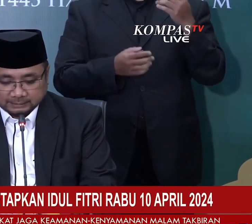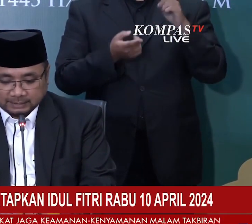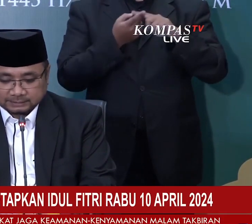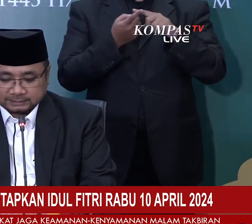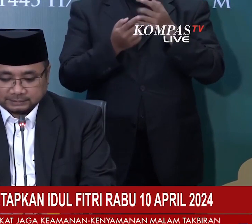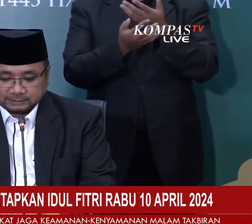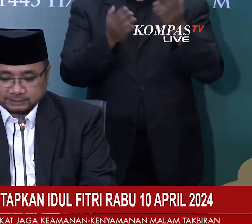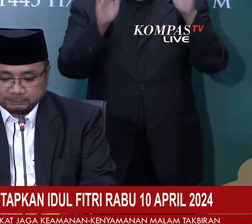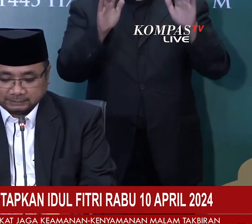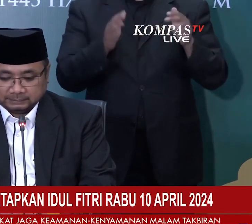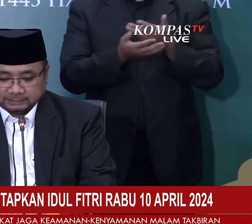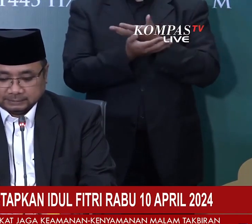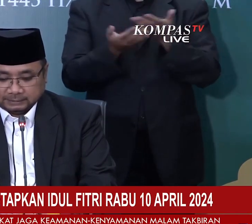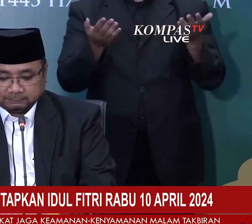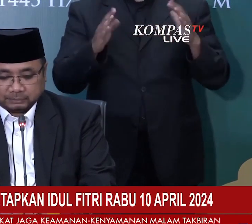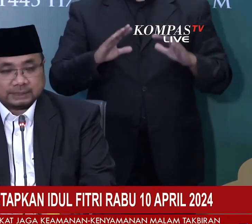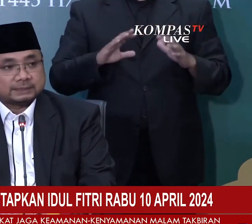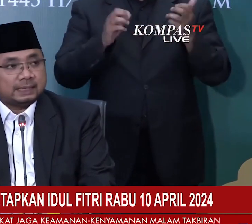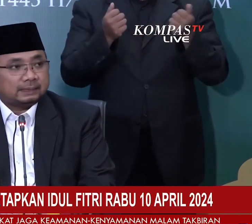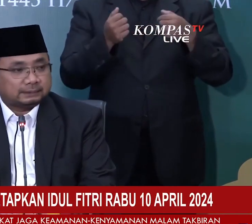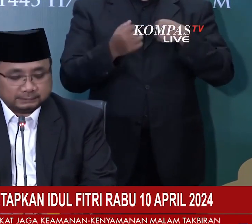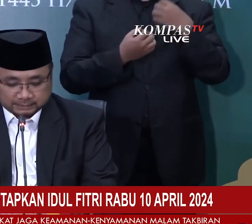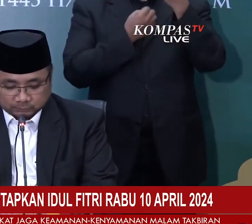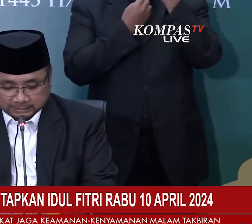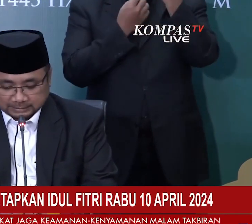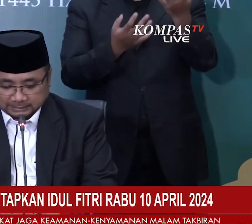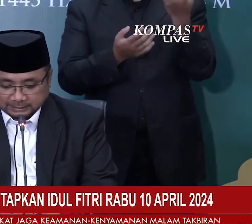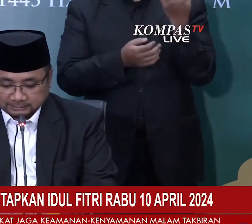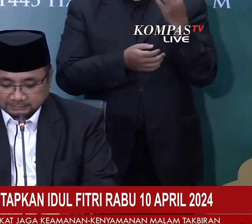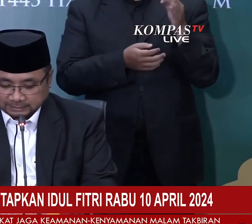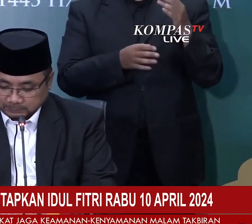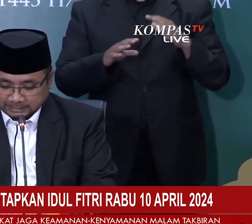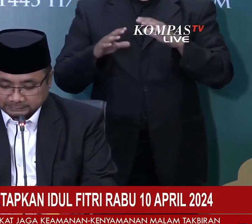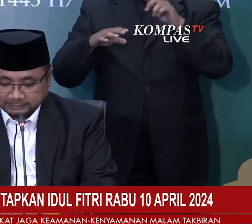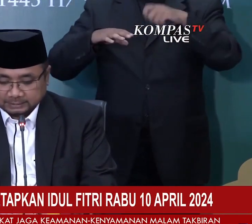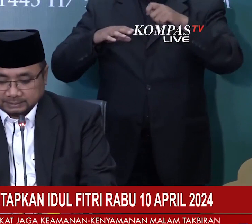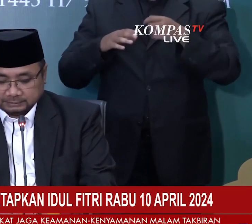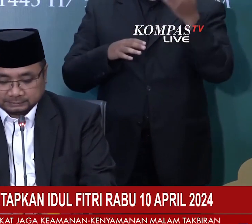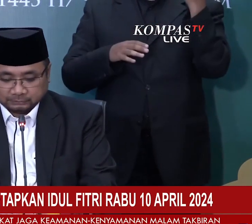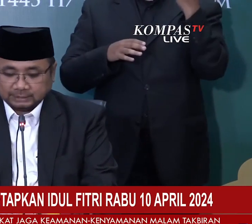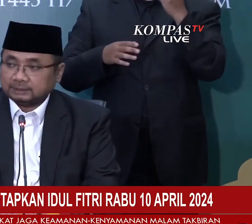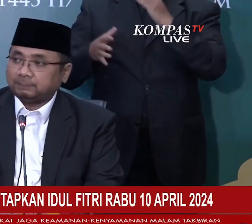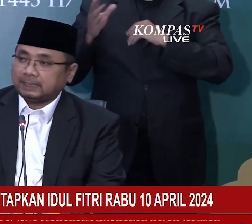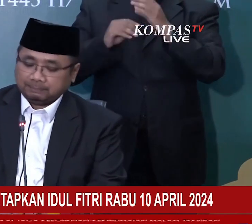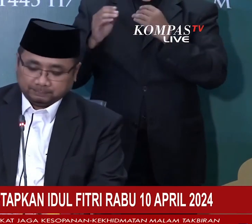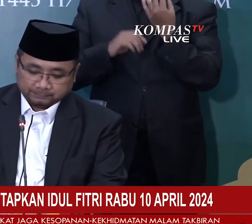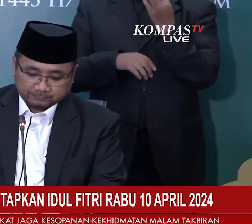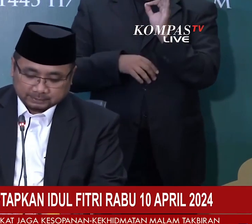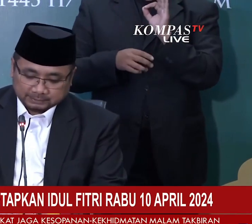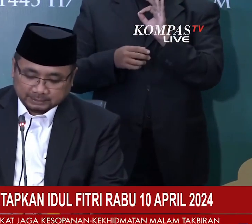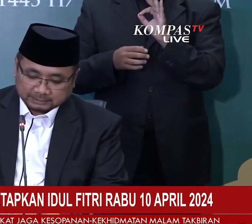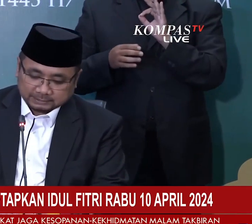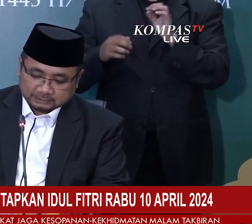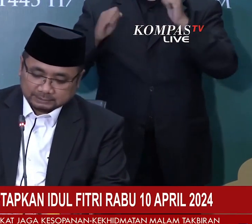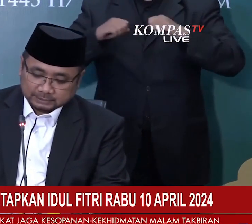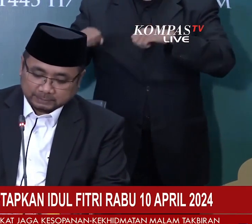sekalian hasil sidang isbat yang baru saja Kita semua laksanakan dan kita sepakati dan tentunya kita berharap